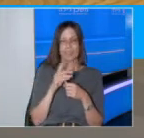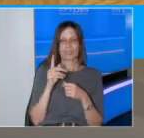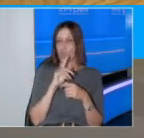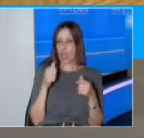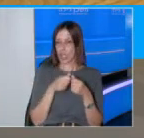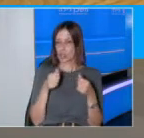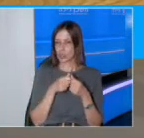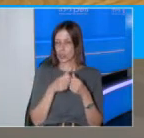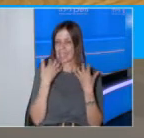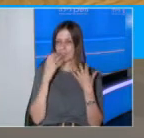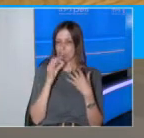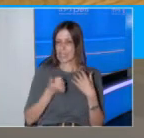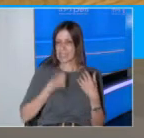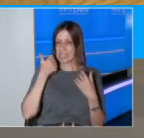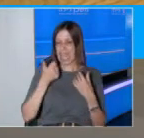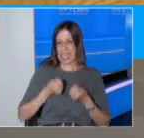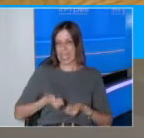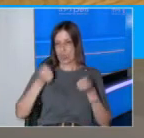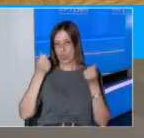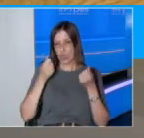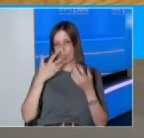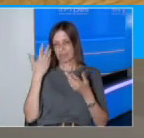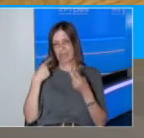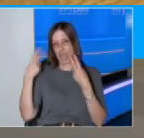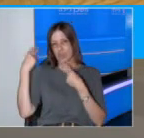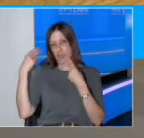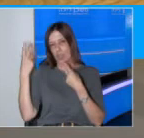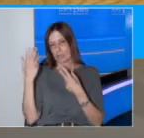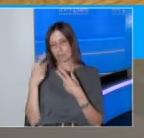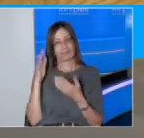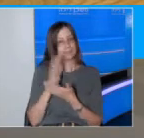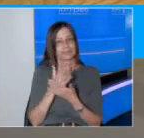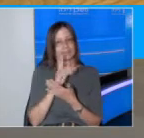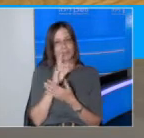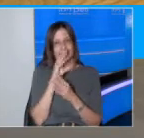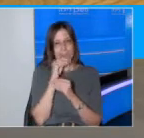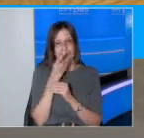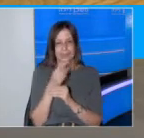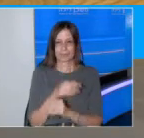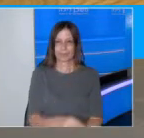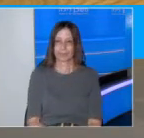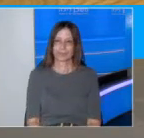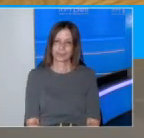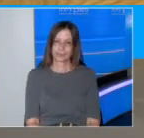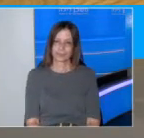שר חינוך? אם נחזור רגע אחורה? תחליט על מי אתה מדבר. רם, איתך.